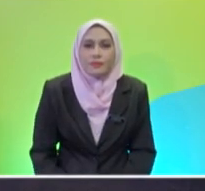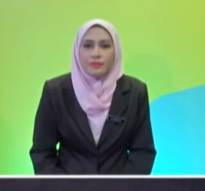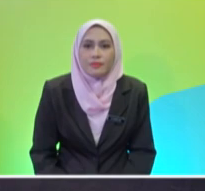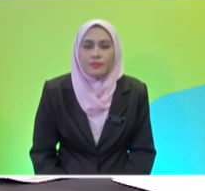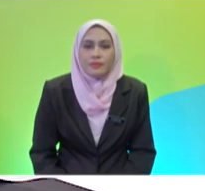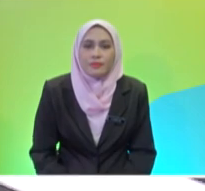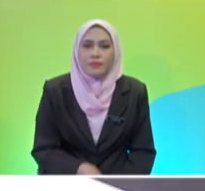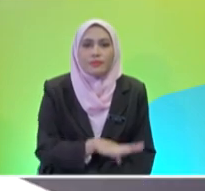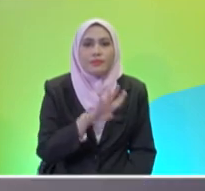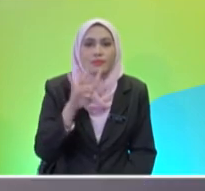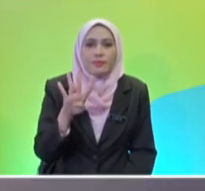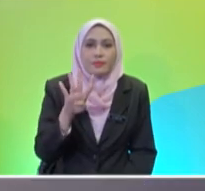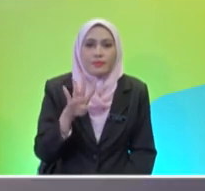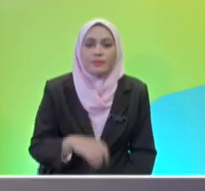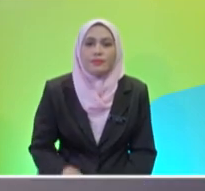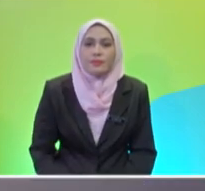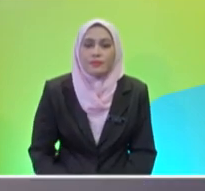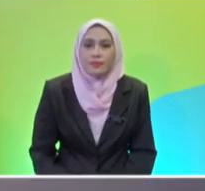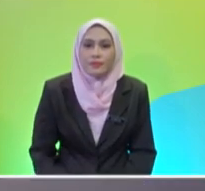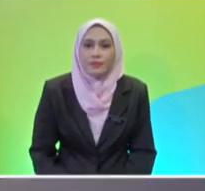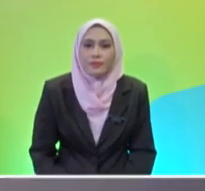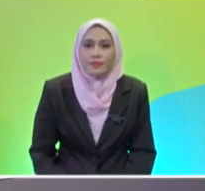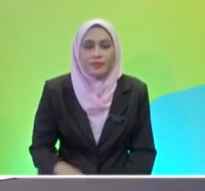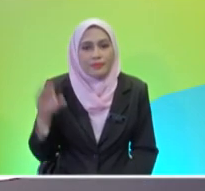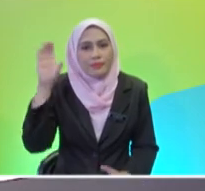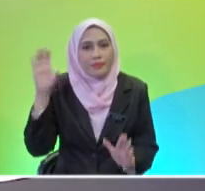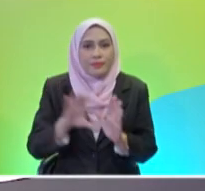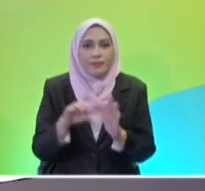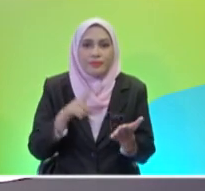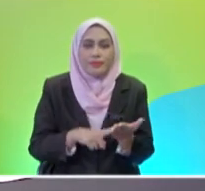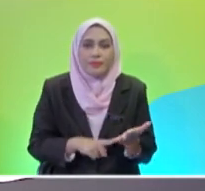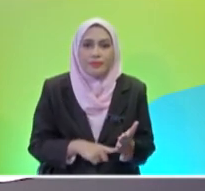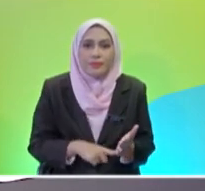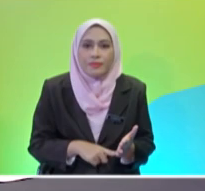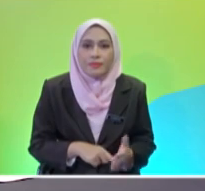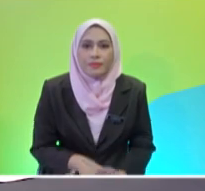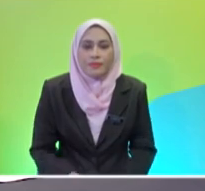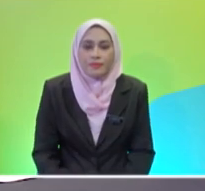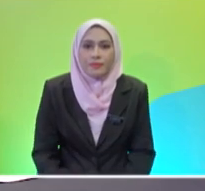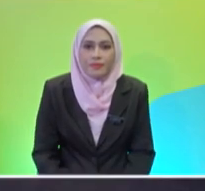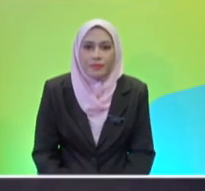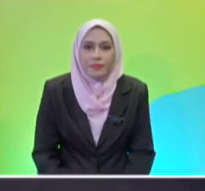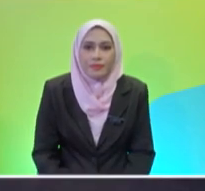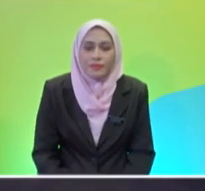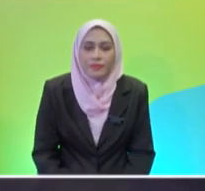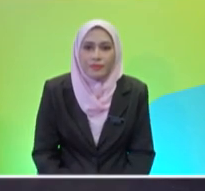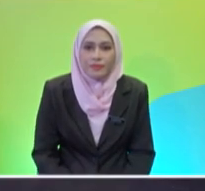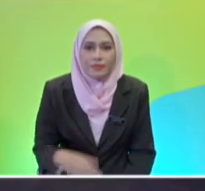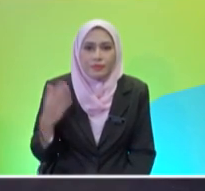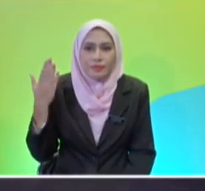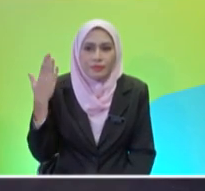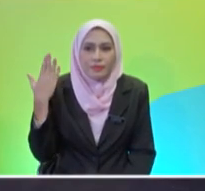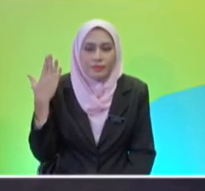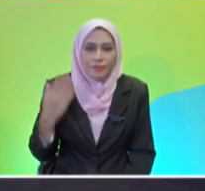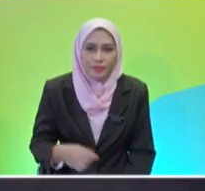Yang keempat. Yang terakhir sekali cikgu nak kenalkan serangga. Tadi kan, kakak Ria kita teka